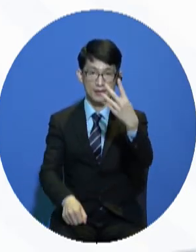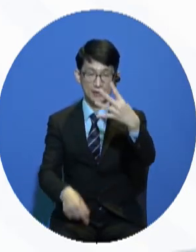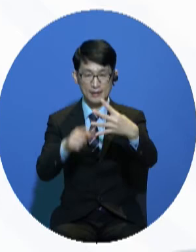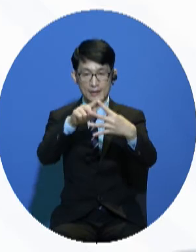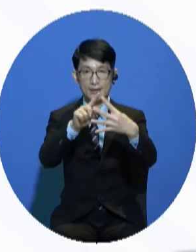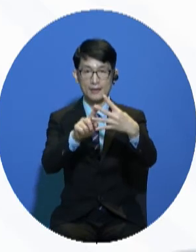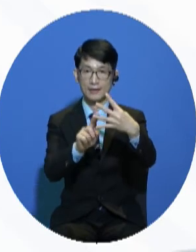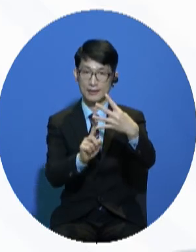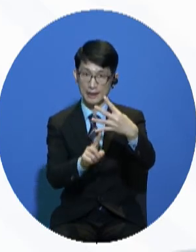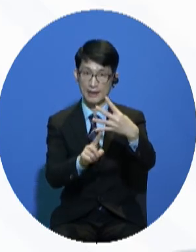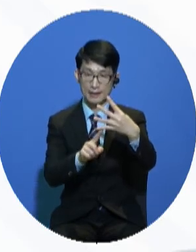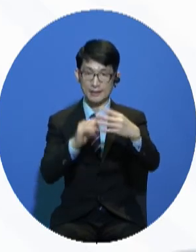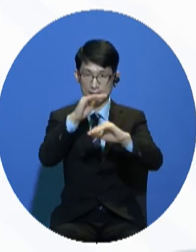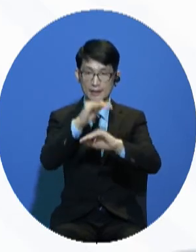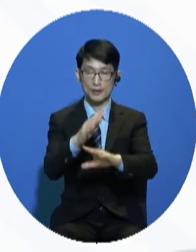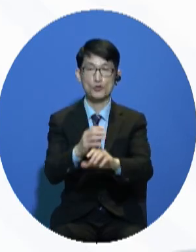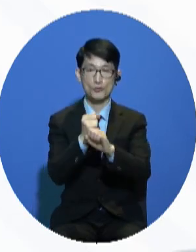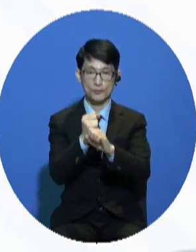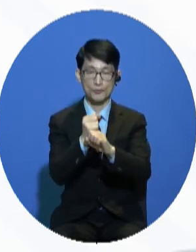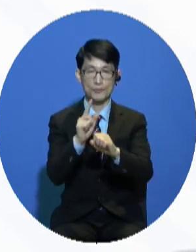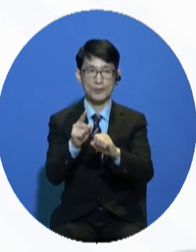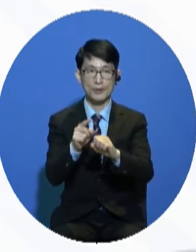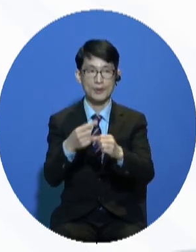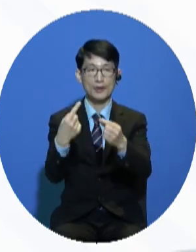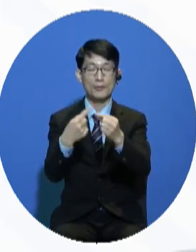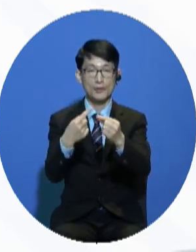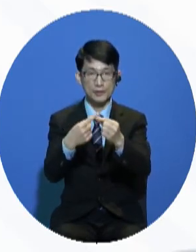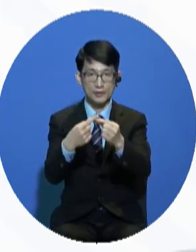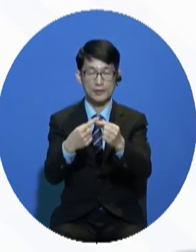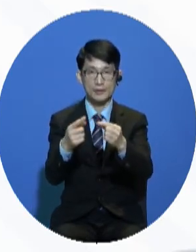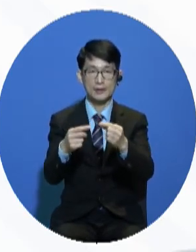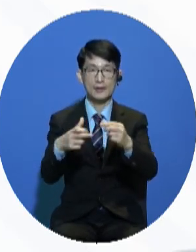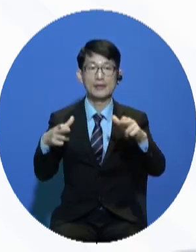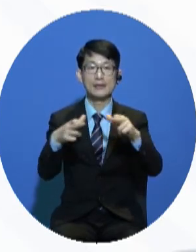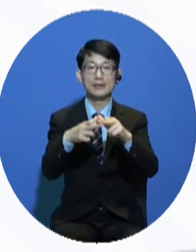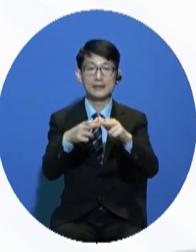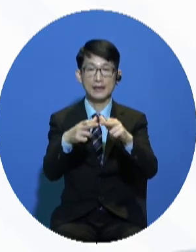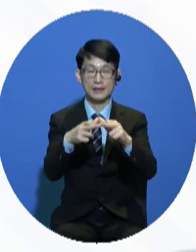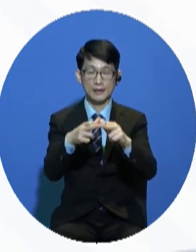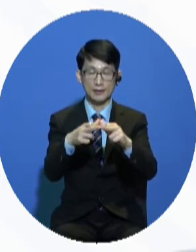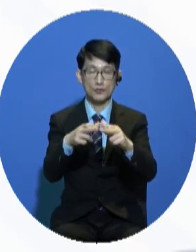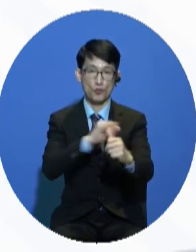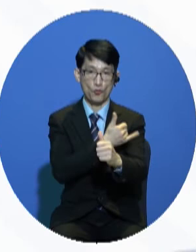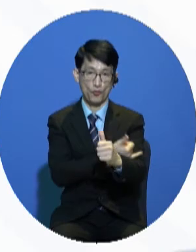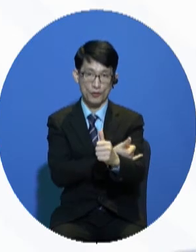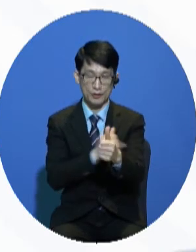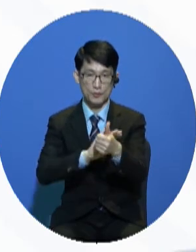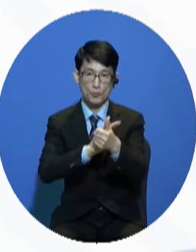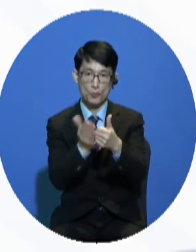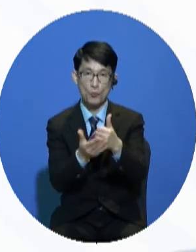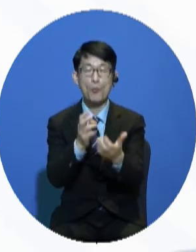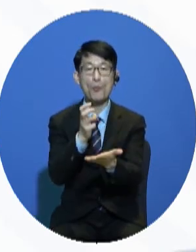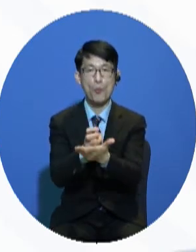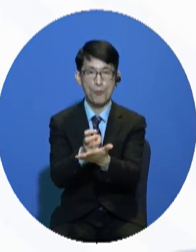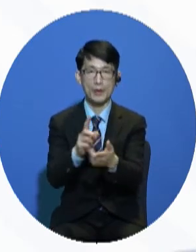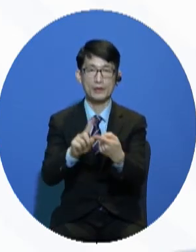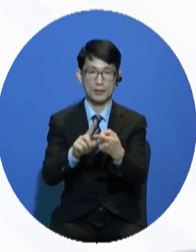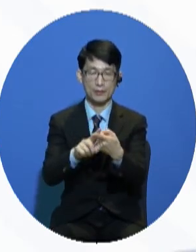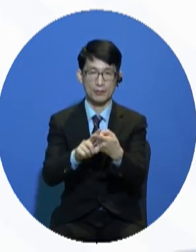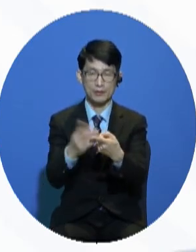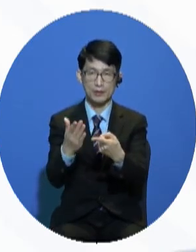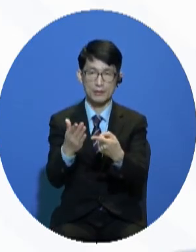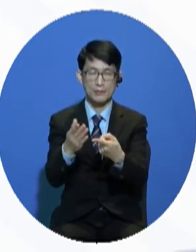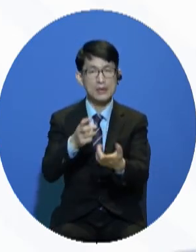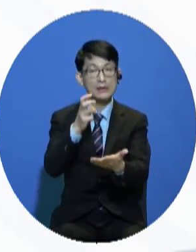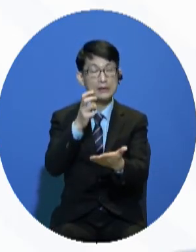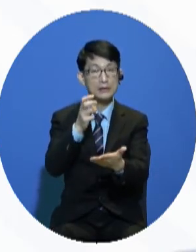이렇게 진행할 예정이고요. 먼저 그 장애인 권리 보장법에 대해서 잠깐만 말씀드리면요. 이게 이제 그 장애 등급제 폐지